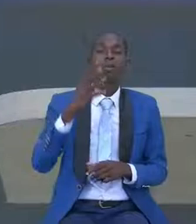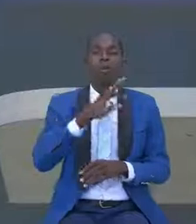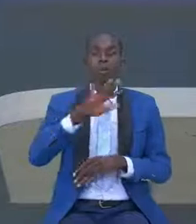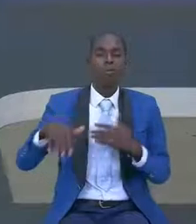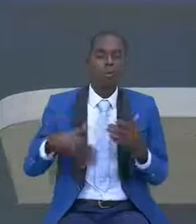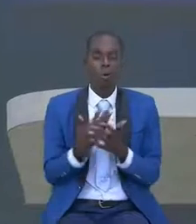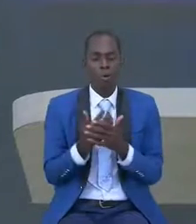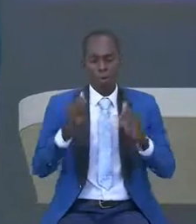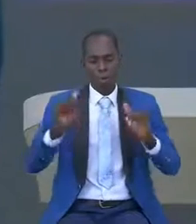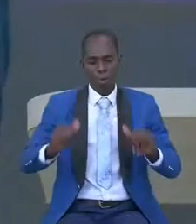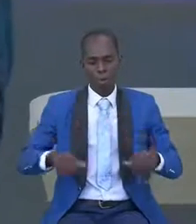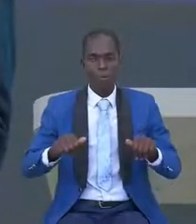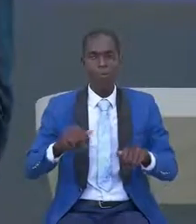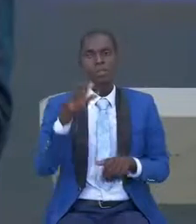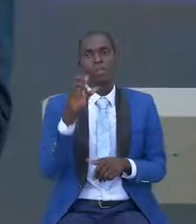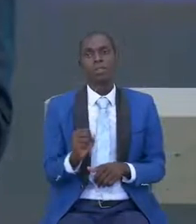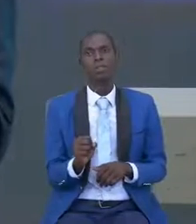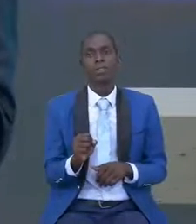toute possibilité.